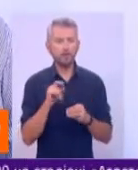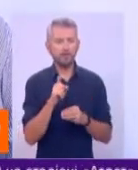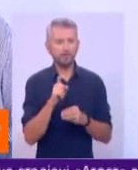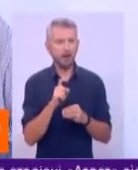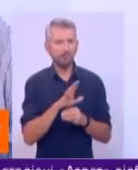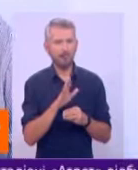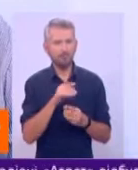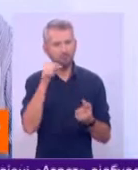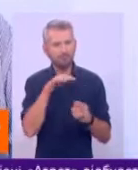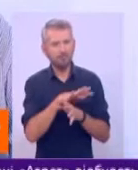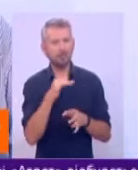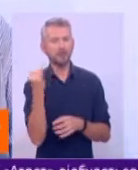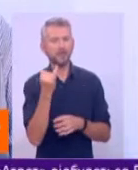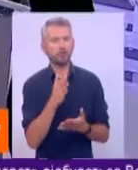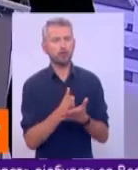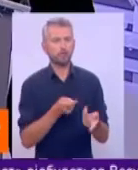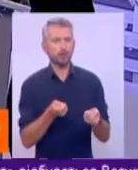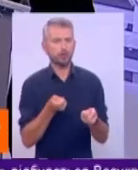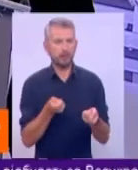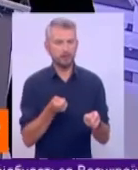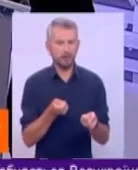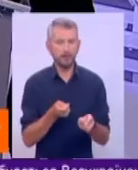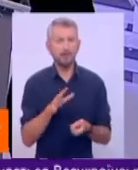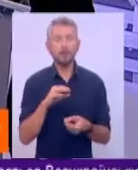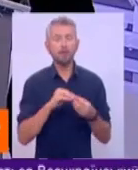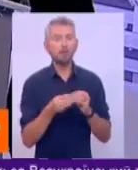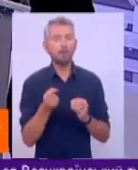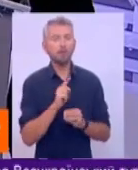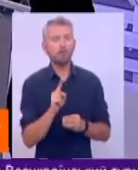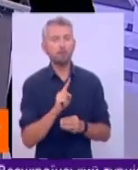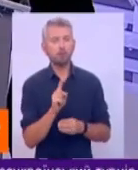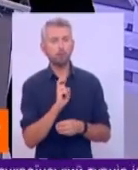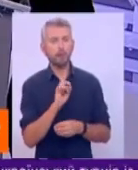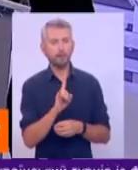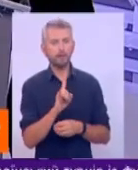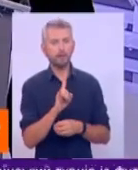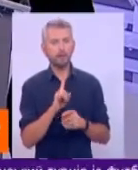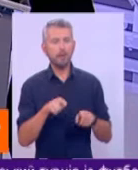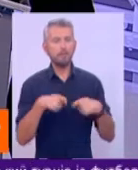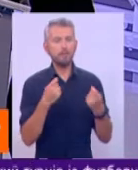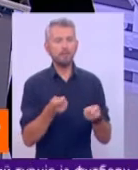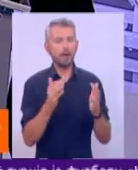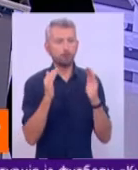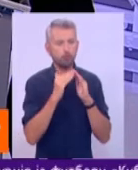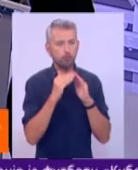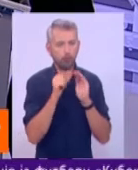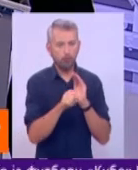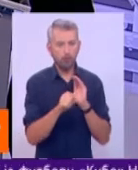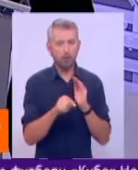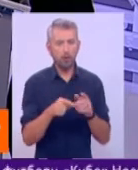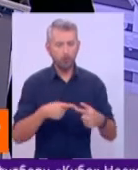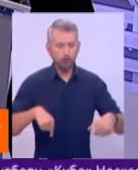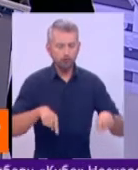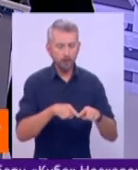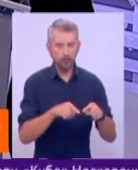інтересів существуючих властей. Угу. Вся проблема в тому, що для того, щоб передати дому участок